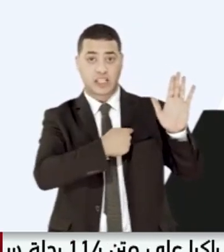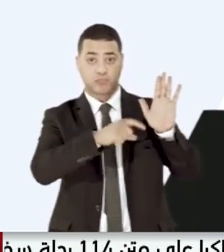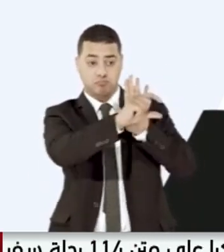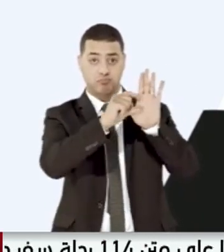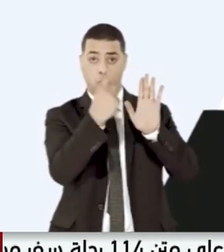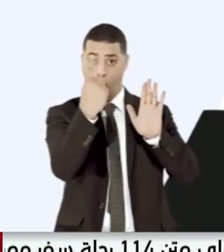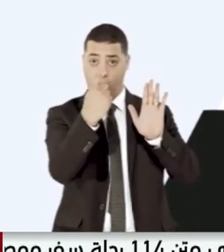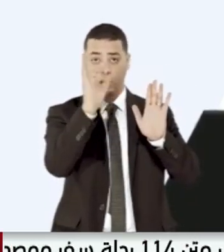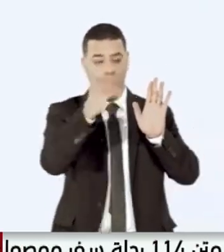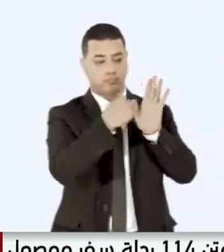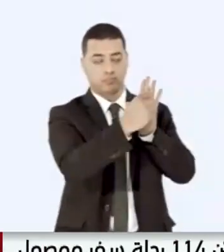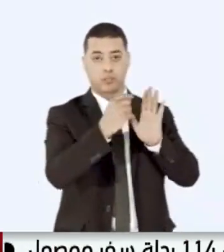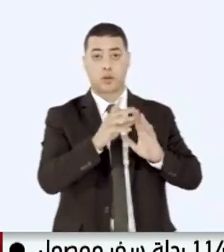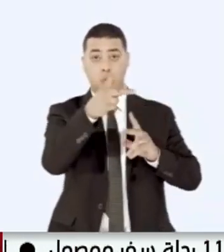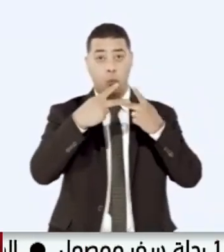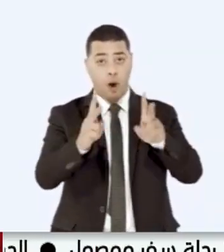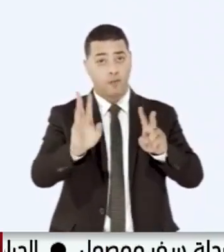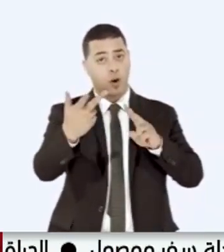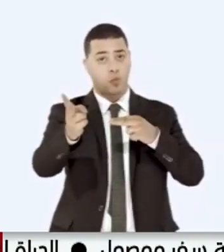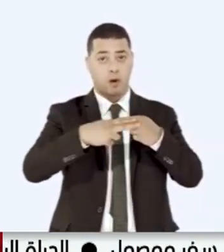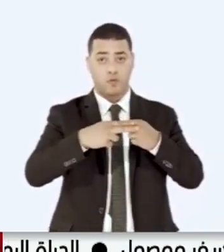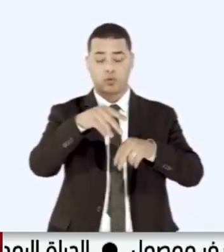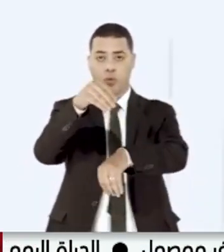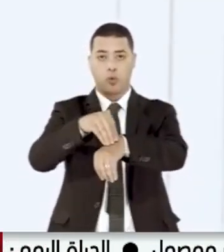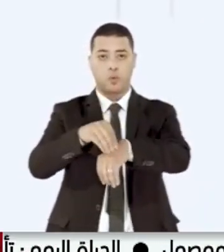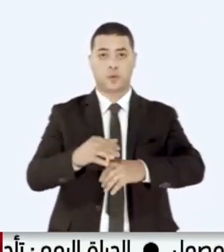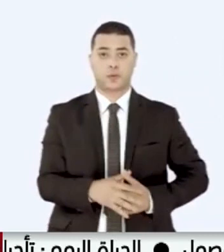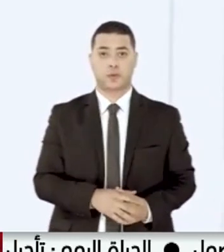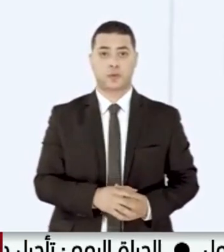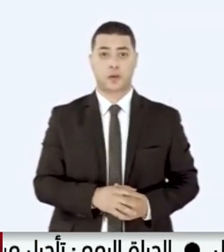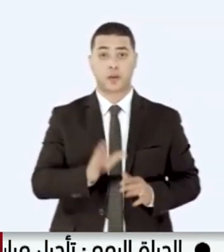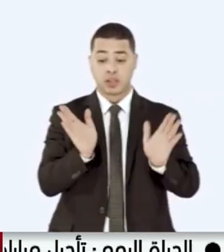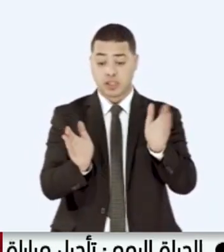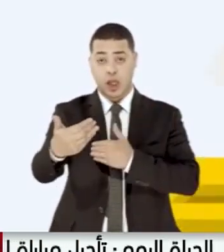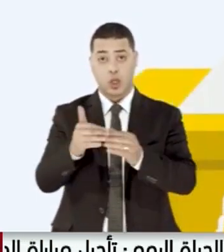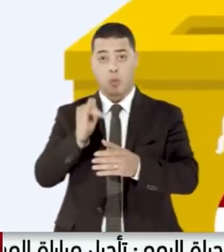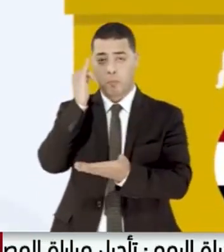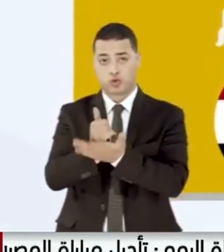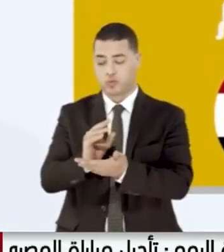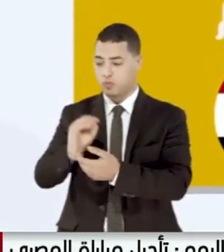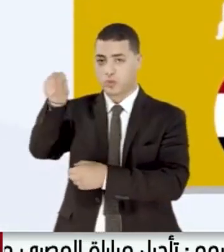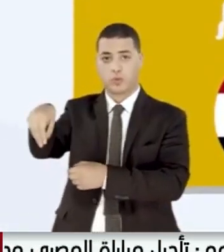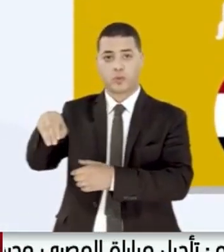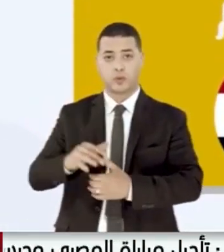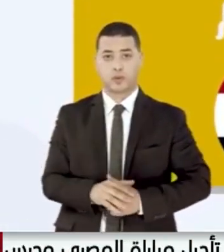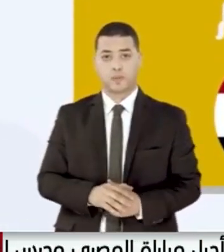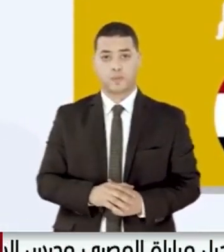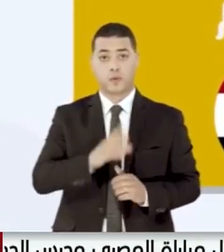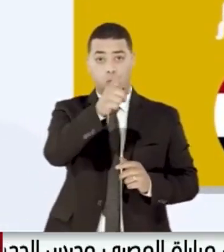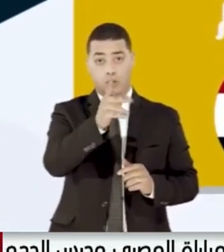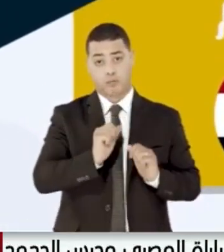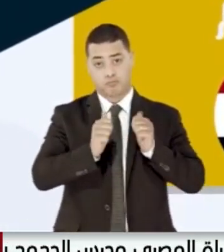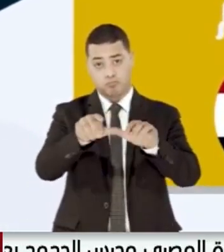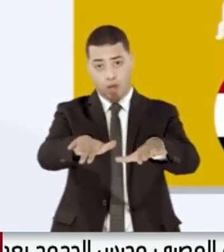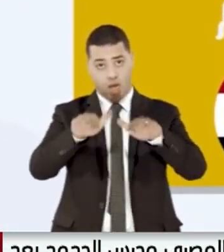يبقى هتختار أنتخب أو لا أنتخب. بعد ما تخلص هتطبق كل بطاقة اقتراع لوحدها وتحطها في الصندوق المخصص ليها،